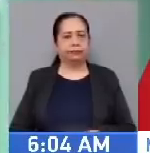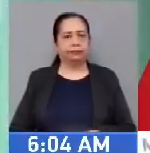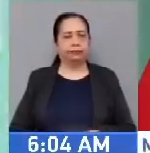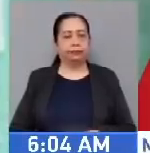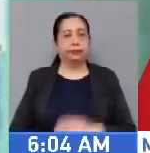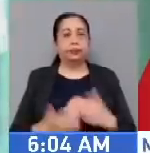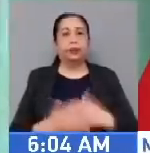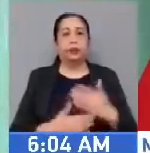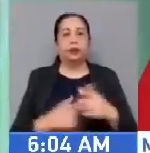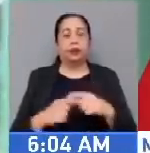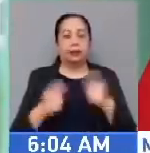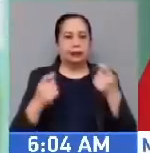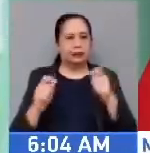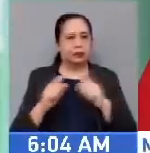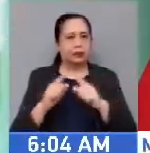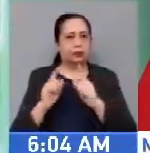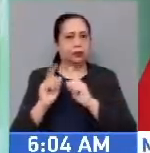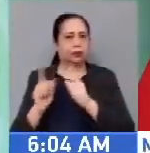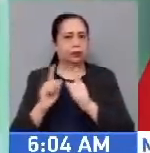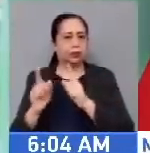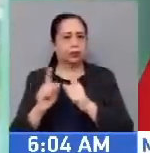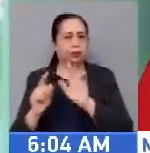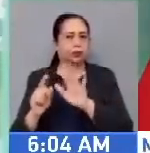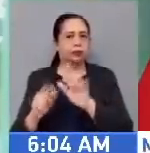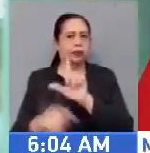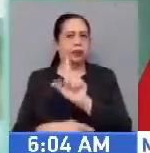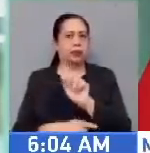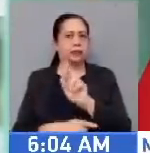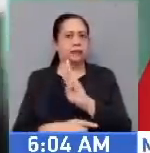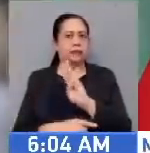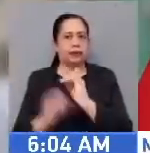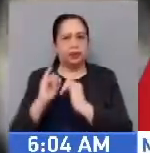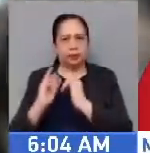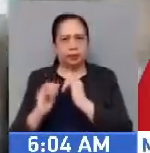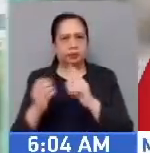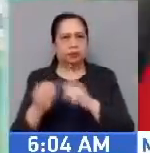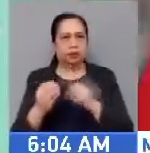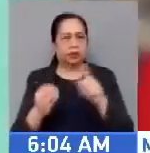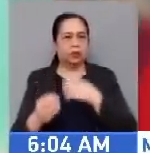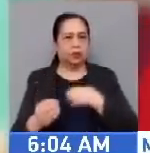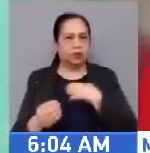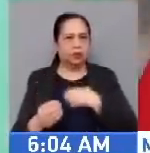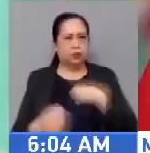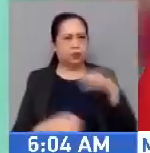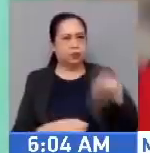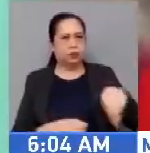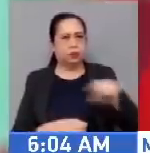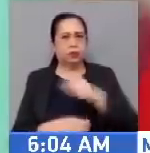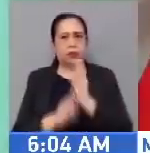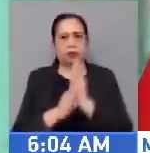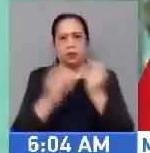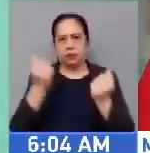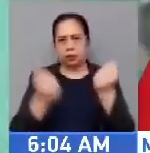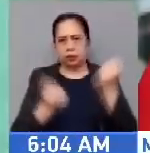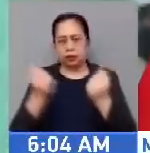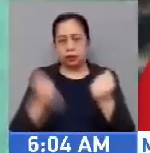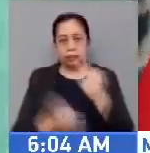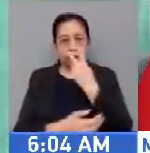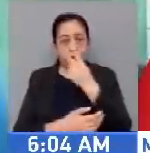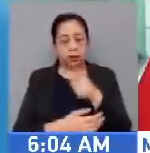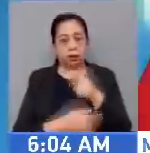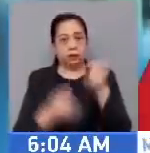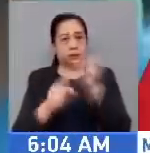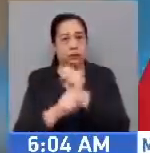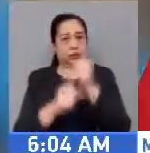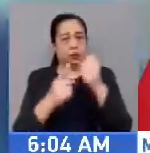sinusubukan pa natin na makakuha ang panig ng LTFRB kaugnay sa hinain ng mga bus driver. Ito naman po nakikita nyo, itong sitwasyon dito sa EDSA